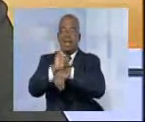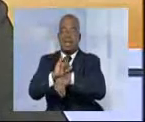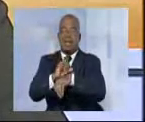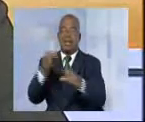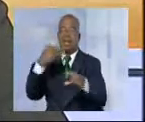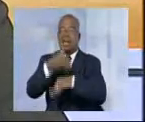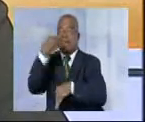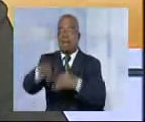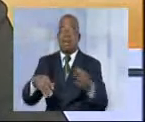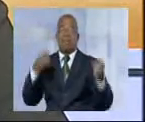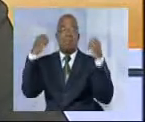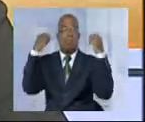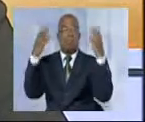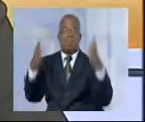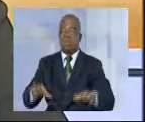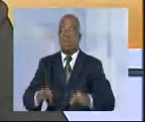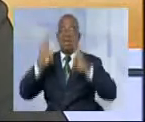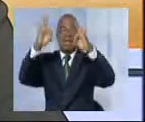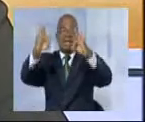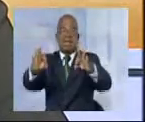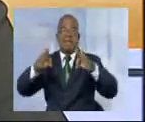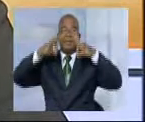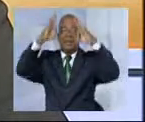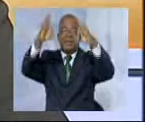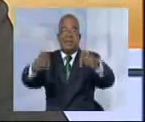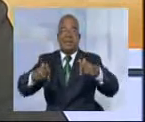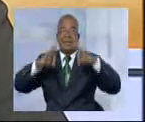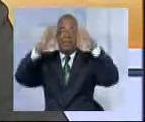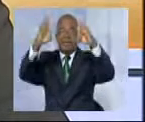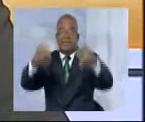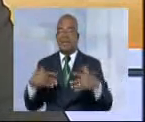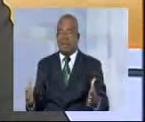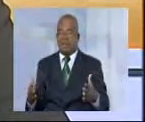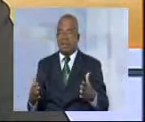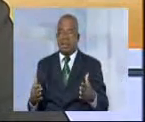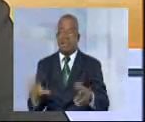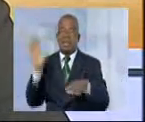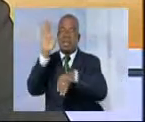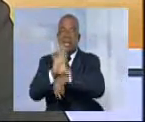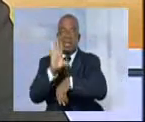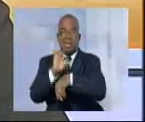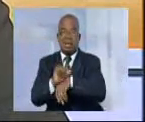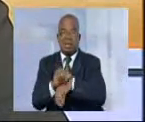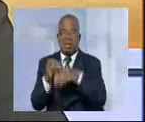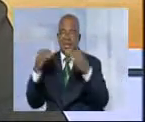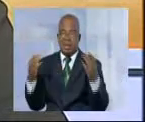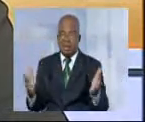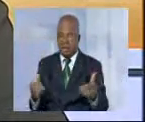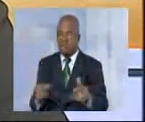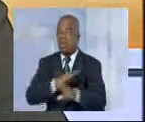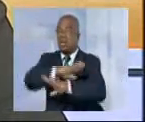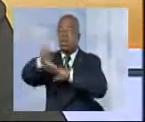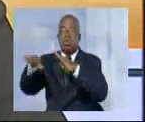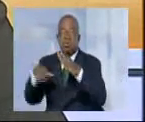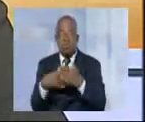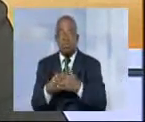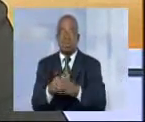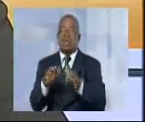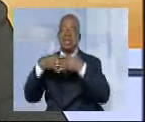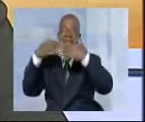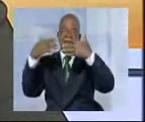Après plusieurs reports, la Côte d'Ivoire a aujourd'hui ses élus. Et l'élection au couplet municipal et régional était la dernière